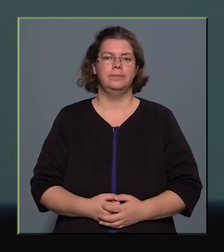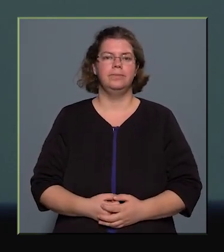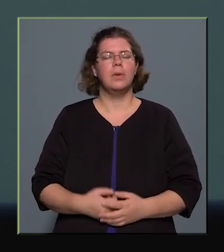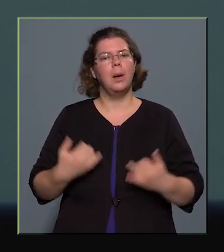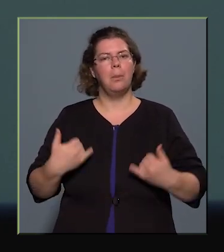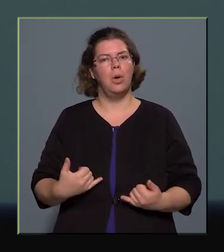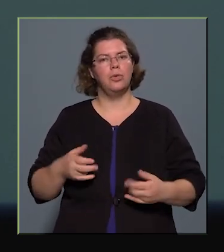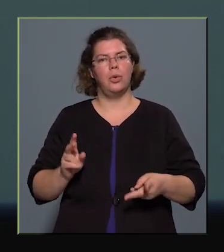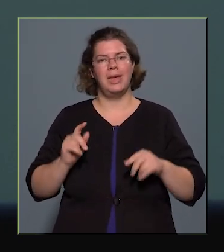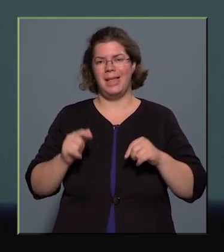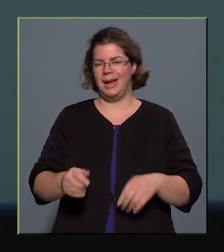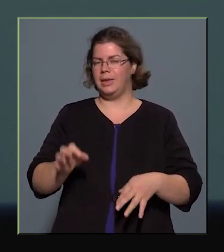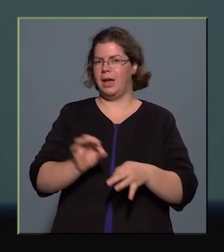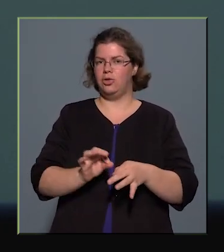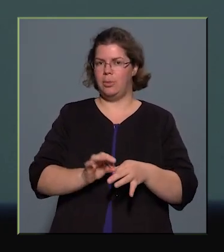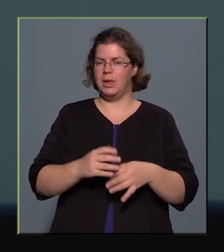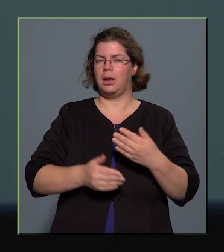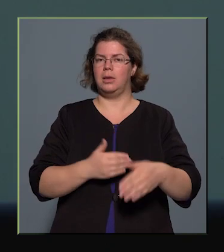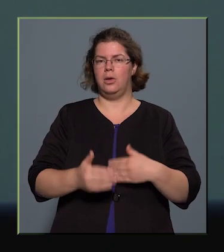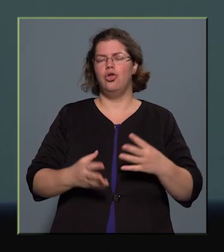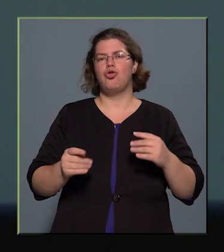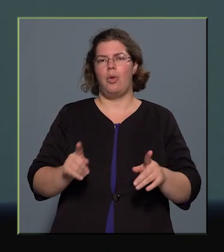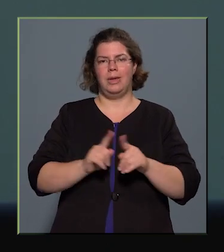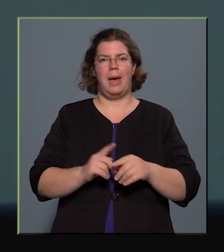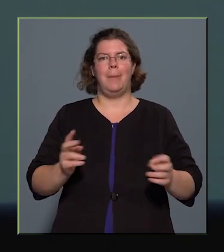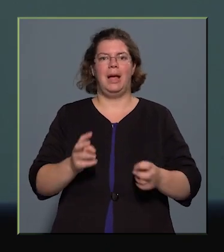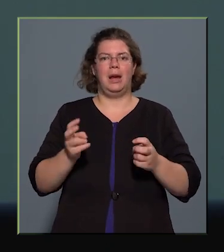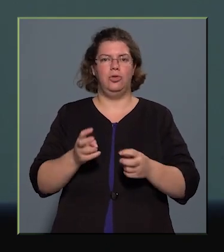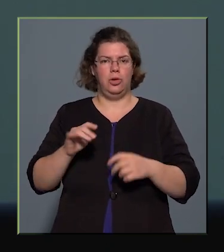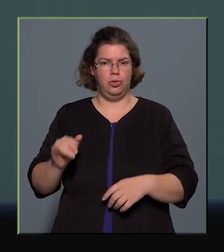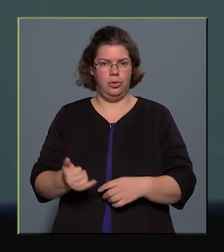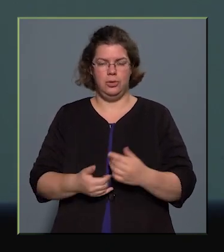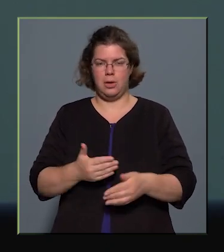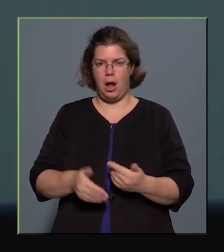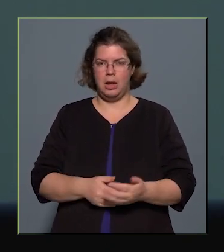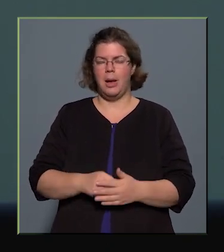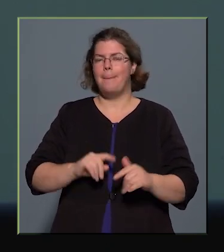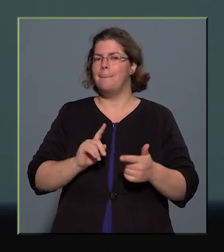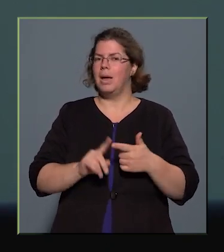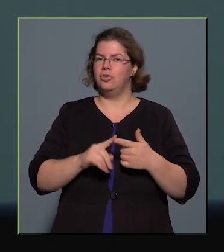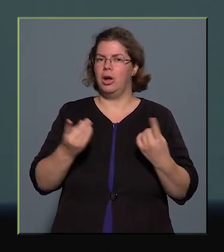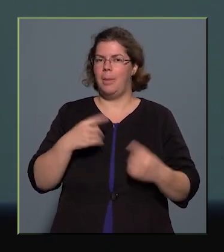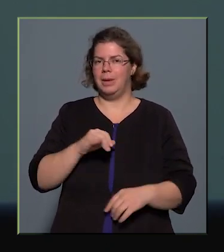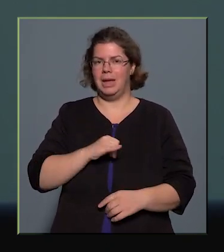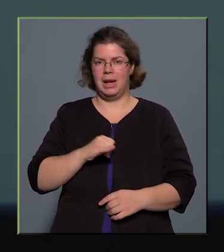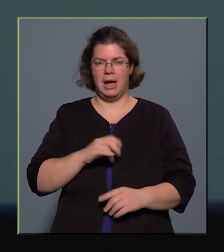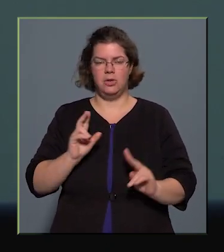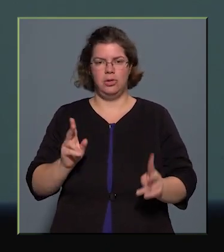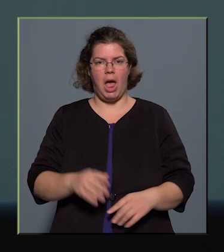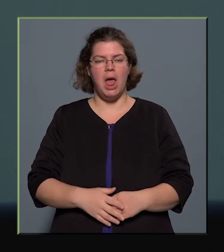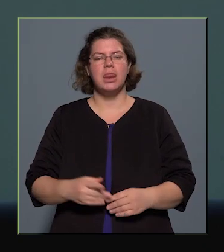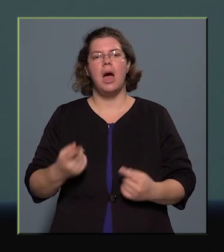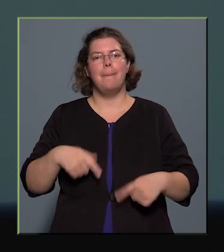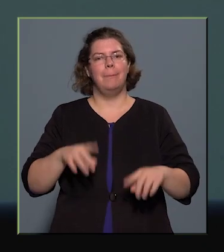Most, hogy ezek az események zajlanak, elég sok ilyen jellegű megkeresés is zajlik. A másik talán, ami érdekes lehet, hogy a